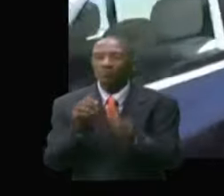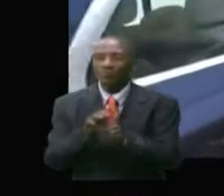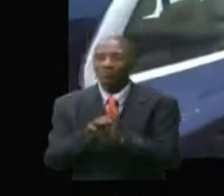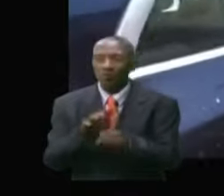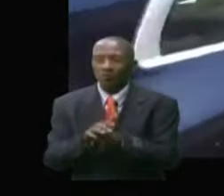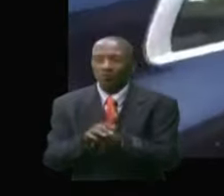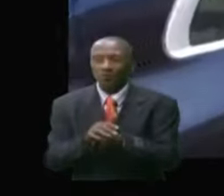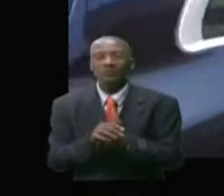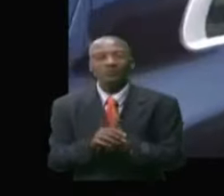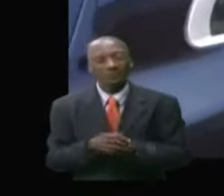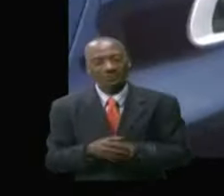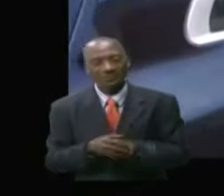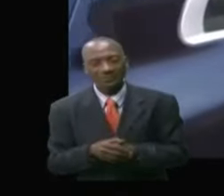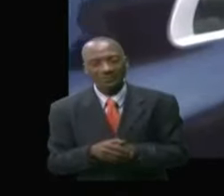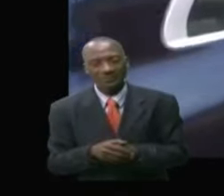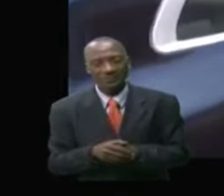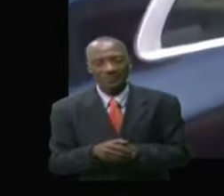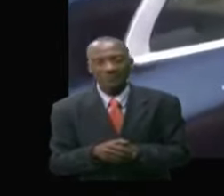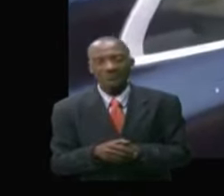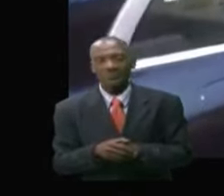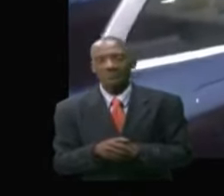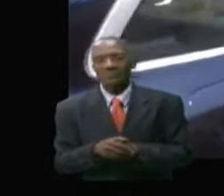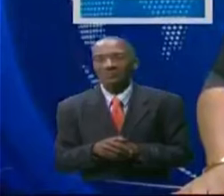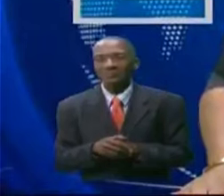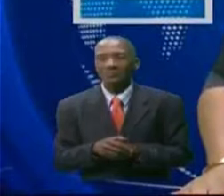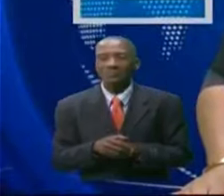de missionnaires congolais au Brésil.